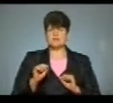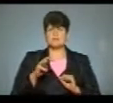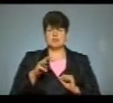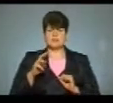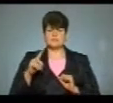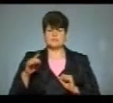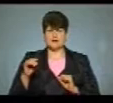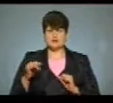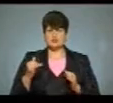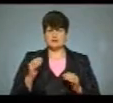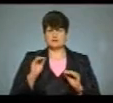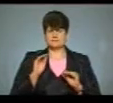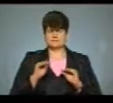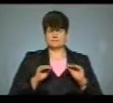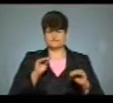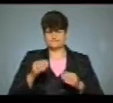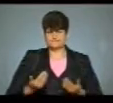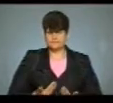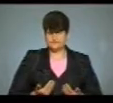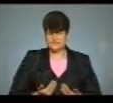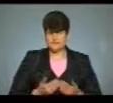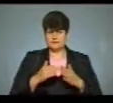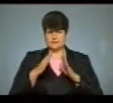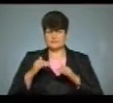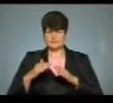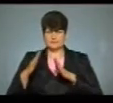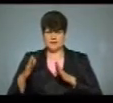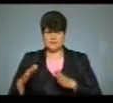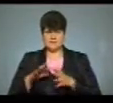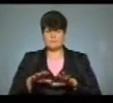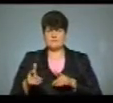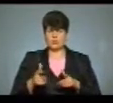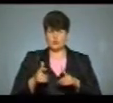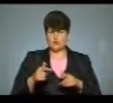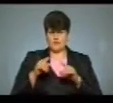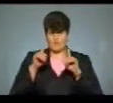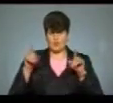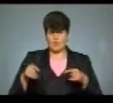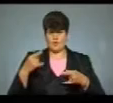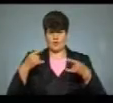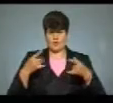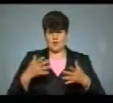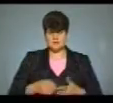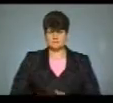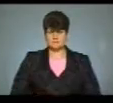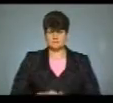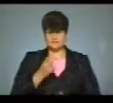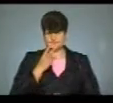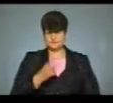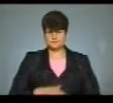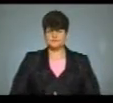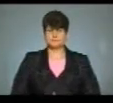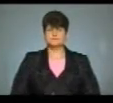сьогодні відбувається заселення гостей заходу у наметове містечко і підготовка локацій. Як це відбувається, бачив наш кореспондент Тарас